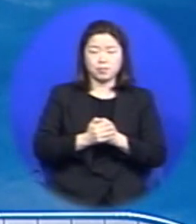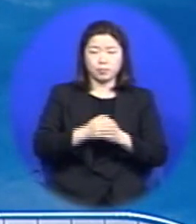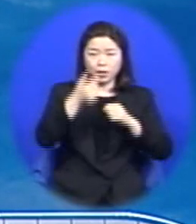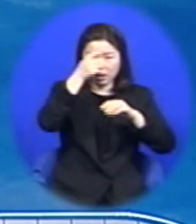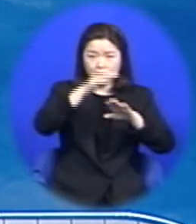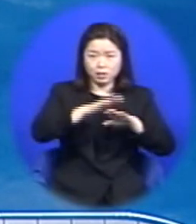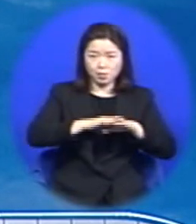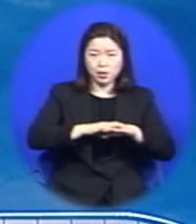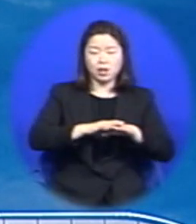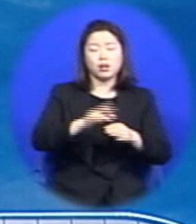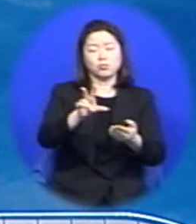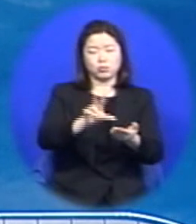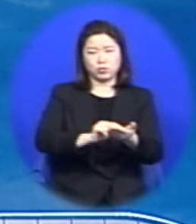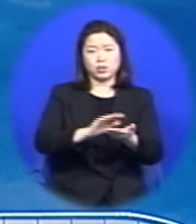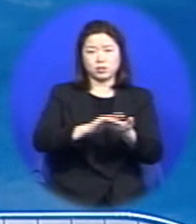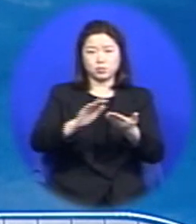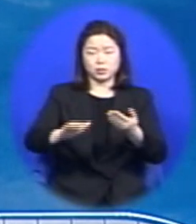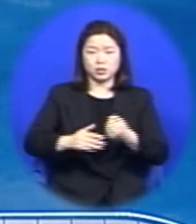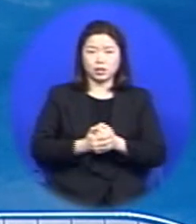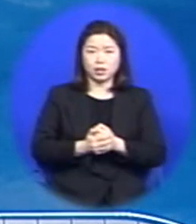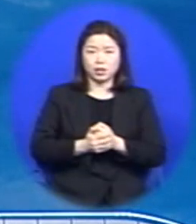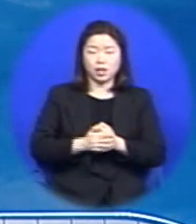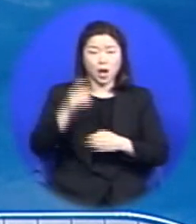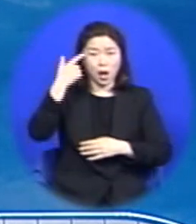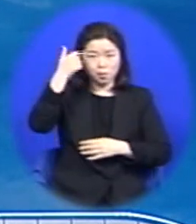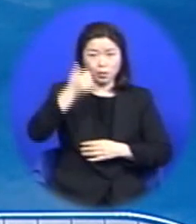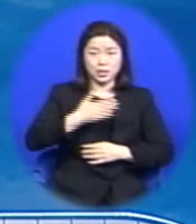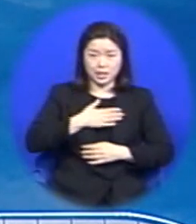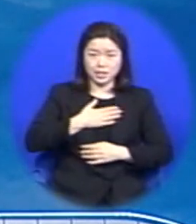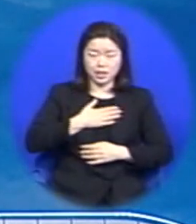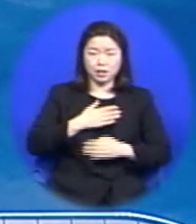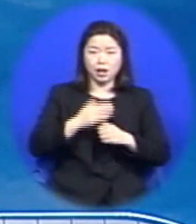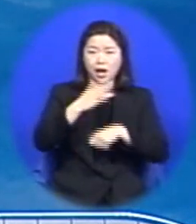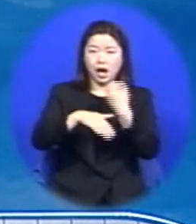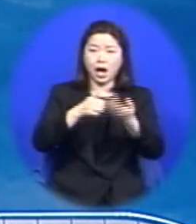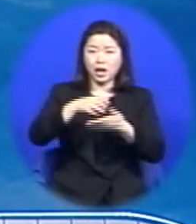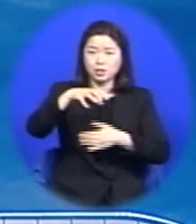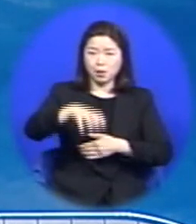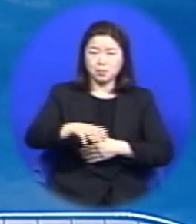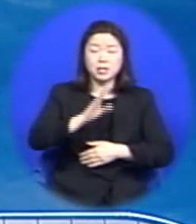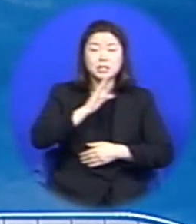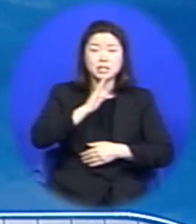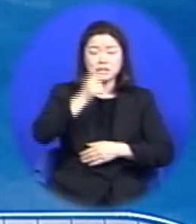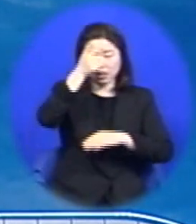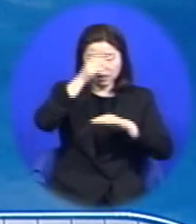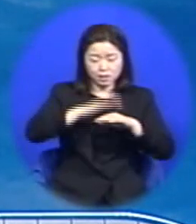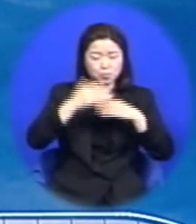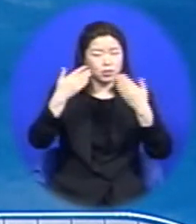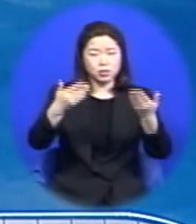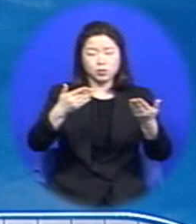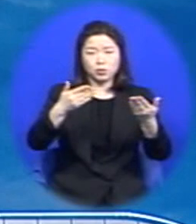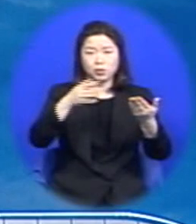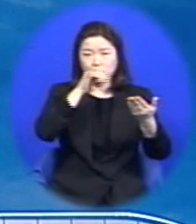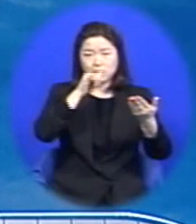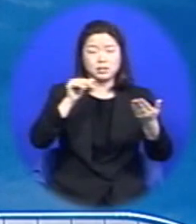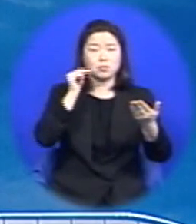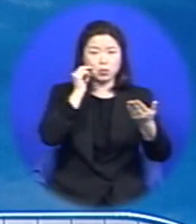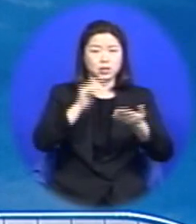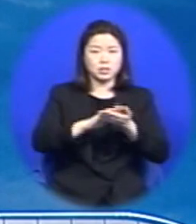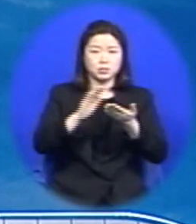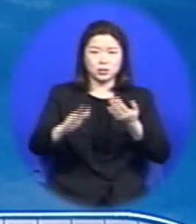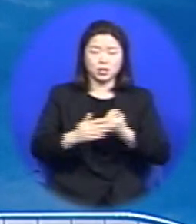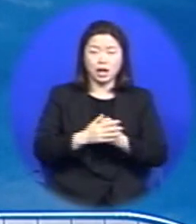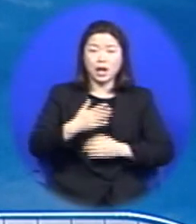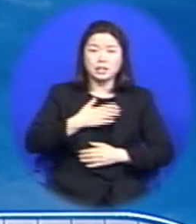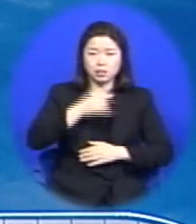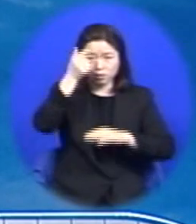예배가 문제였었어요. 목사인 제가 하나님 앞에 진짜 예배를 드리고 있지 못했어요.